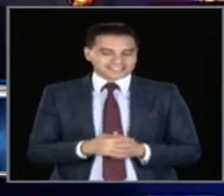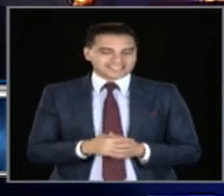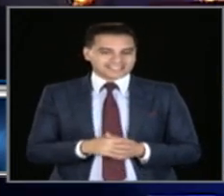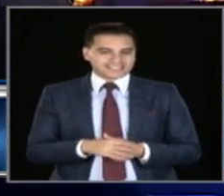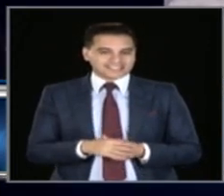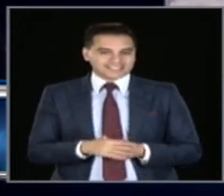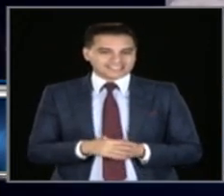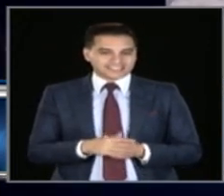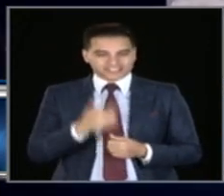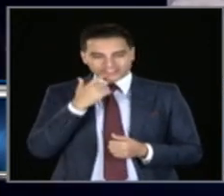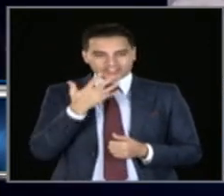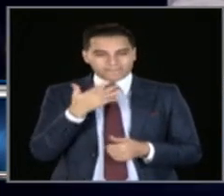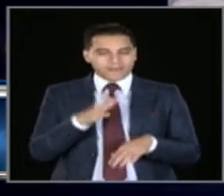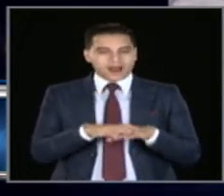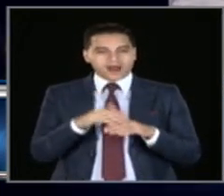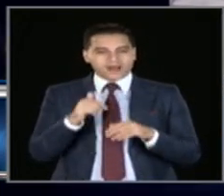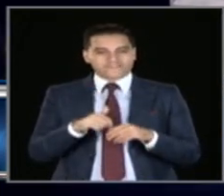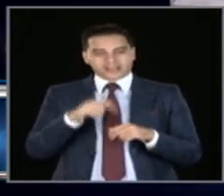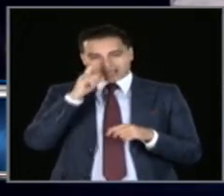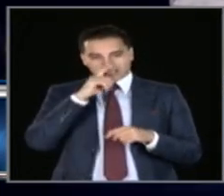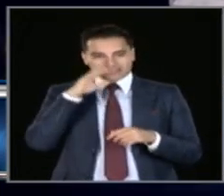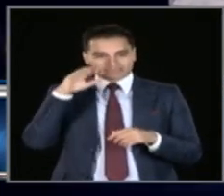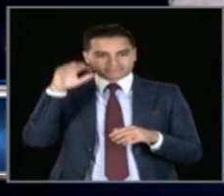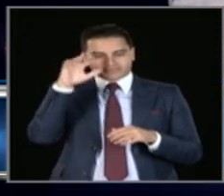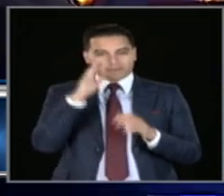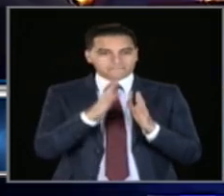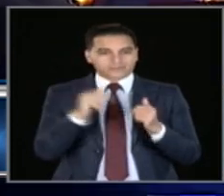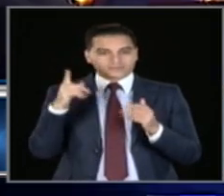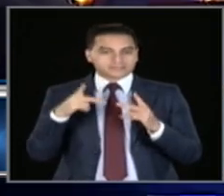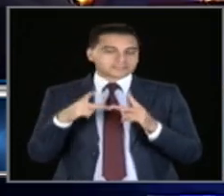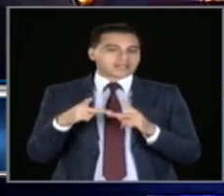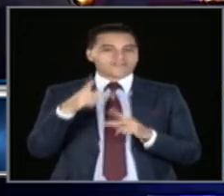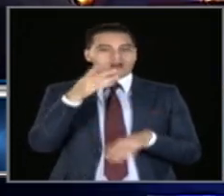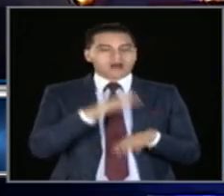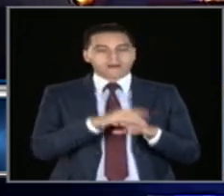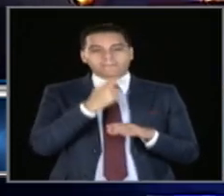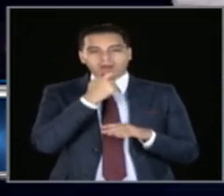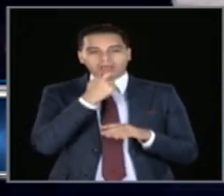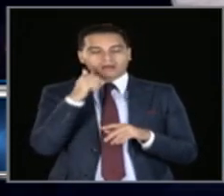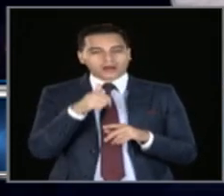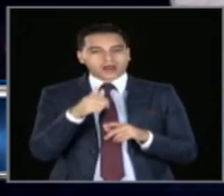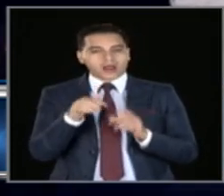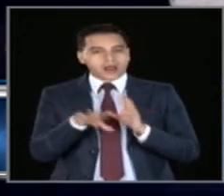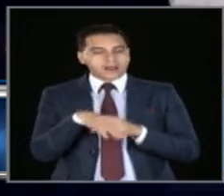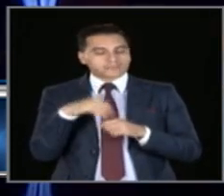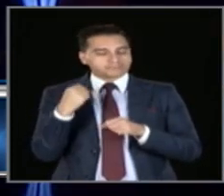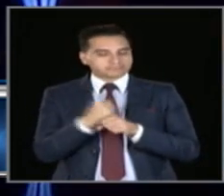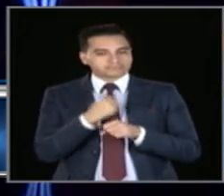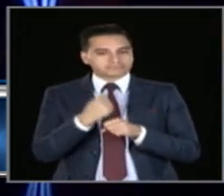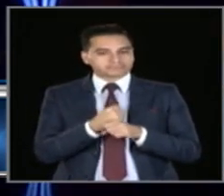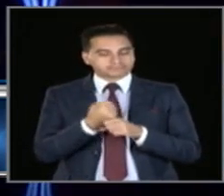بيتكلم عن شاب من صعيد مصر رحل لبريطانيا، بيمتلك مواهب كتيرة غريبة